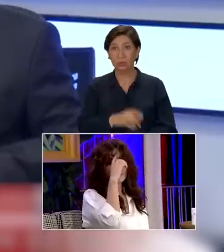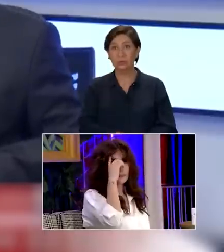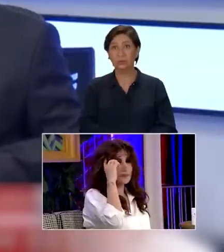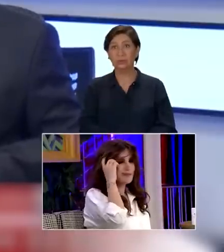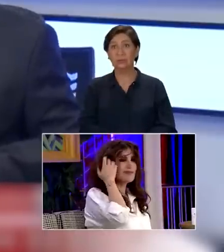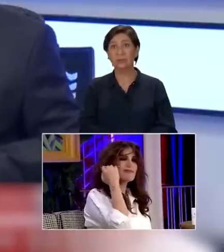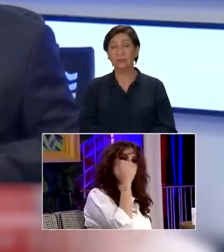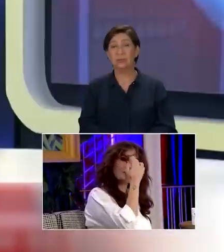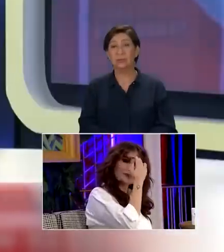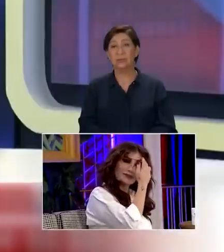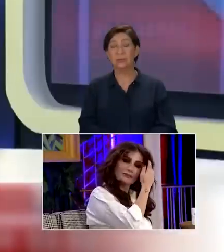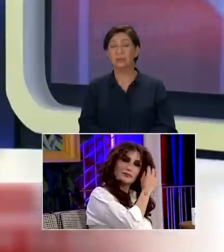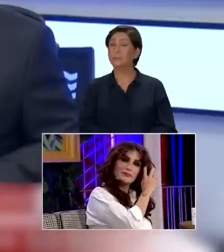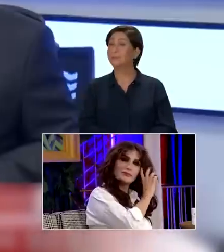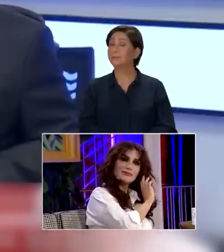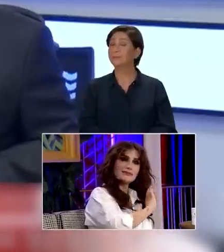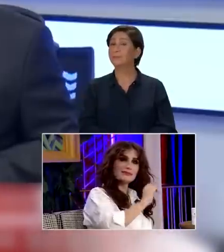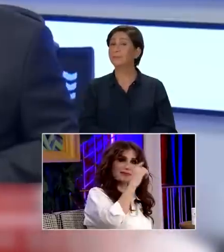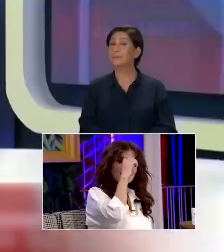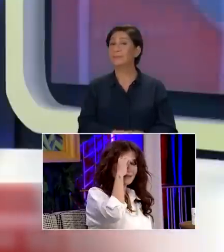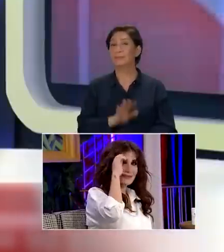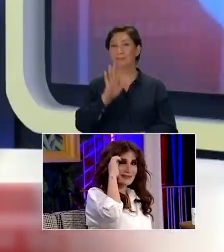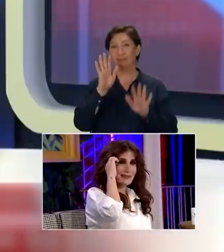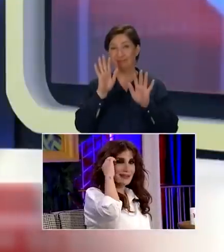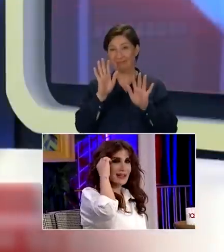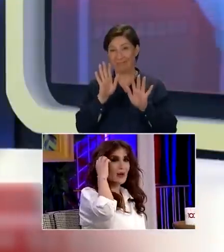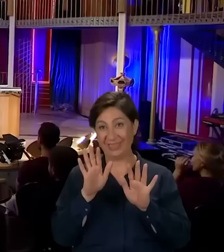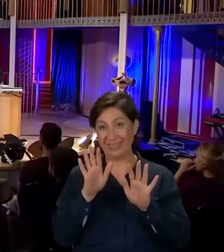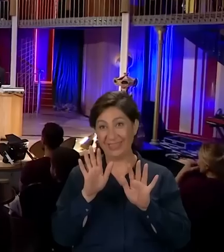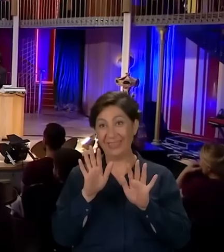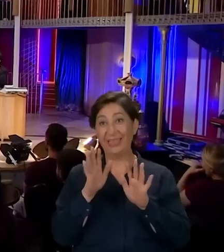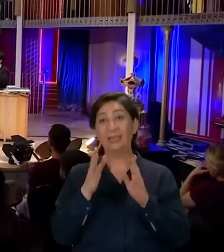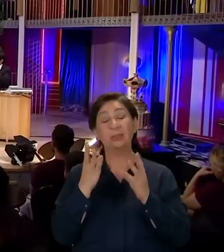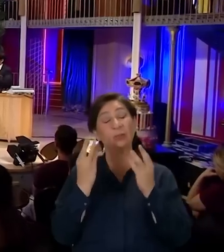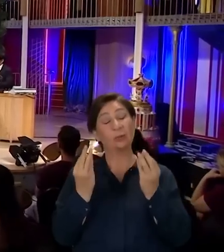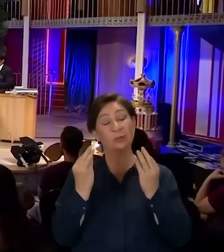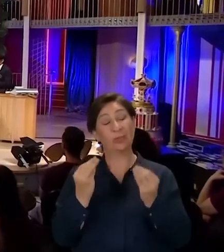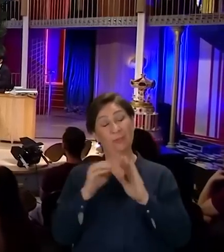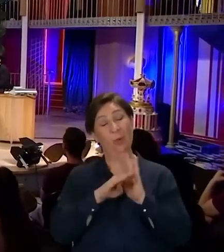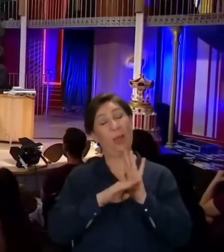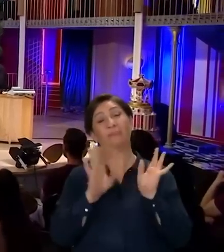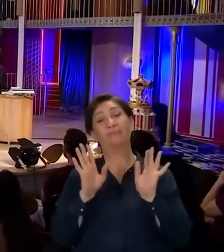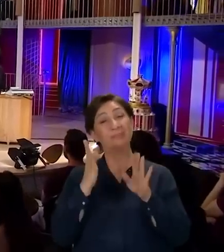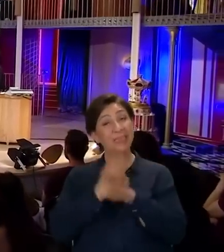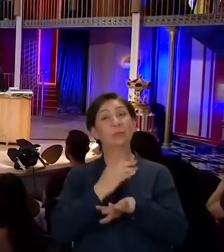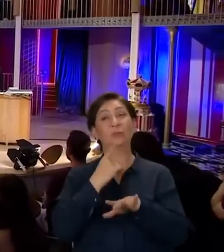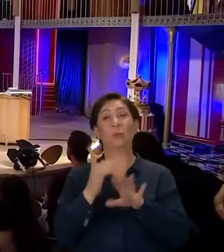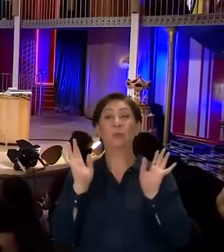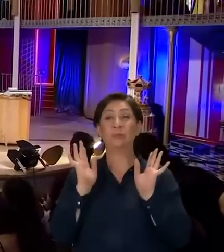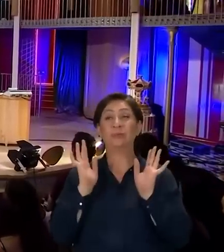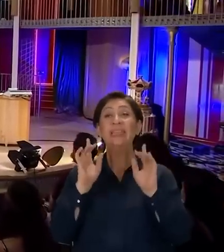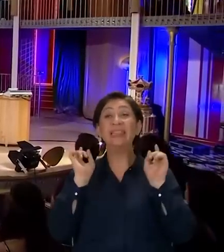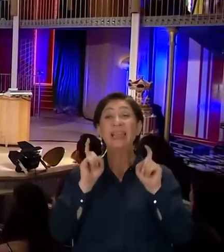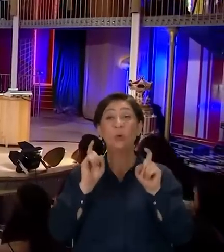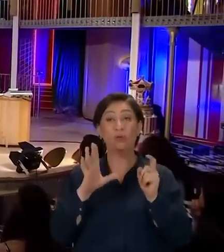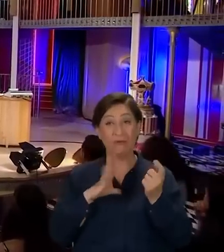yedi. Neden yiyor? Biliyor musun? Neden? Dur. O ne? Baba çok güzel program ya, ciddi söylüyorum. Bak